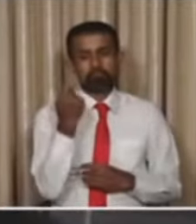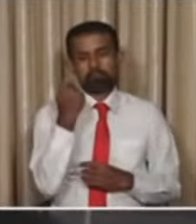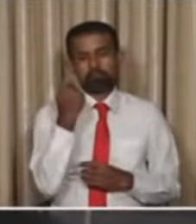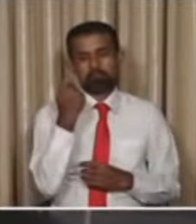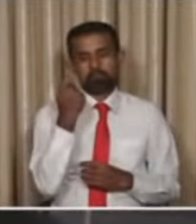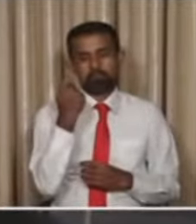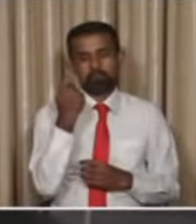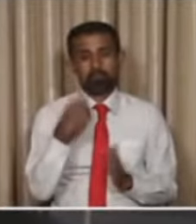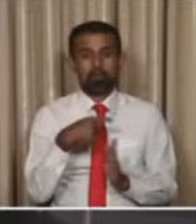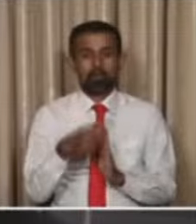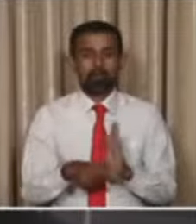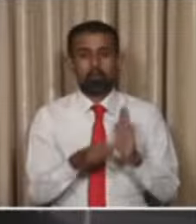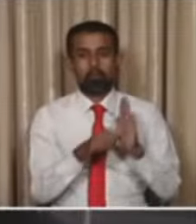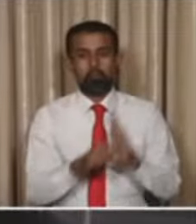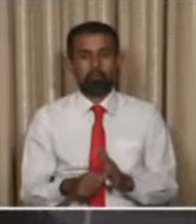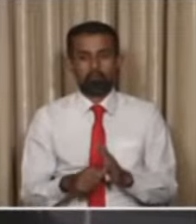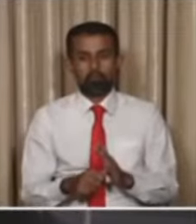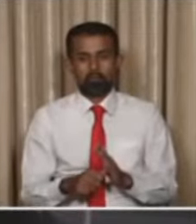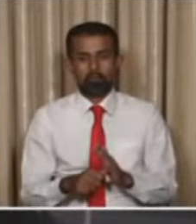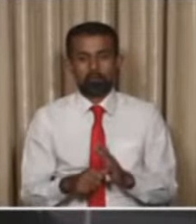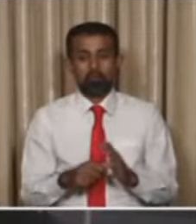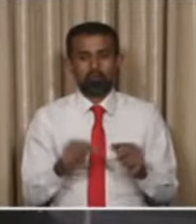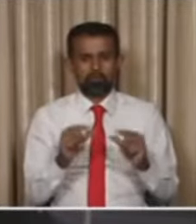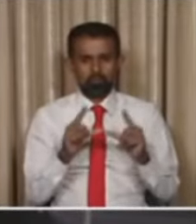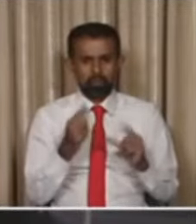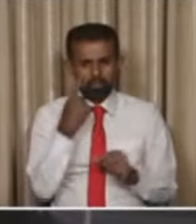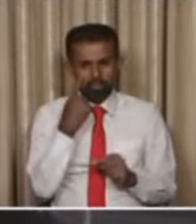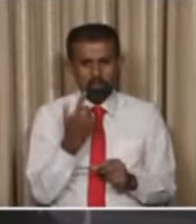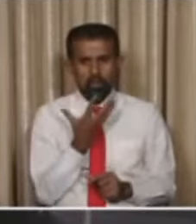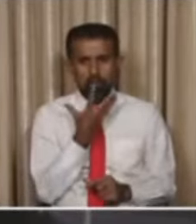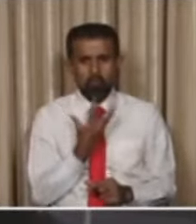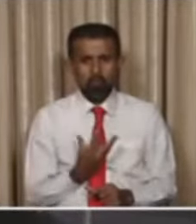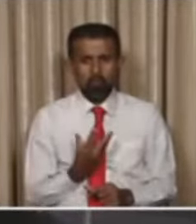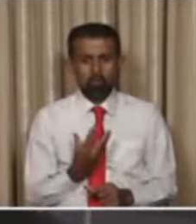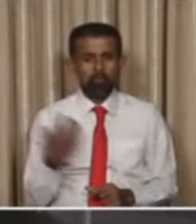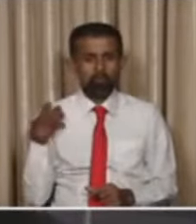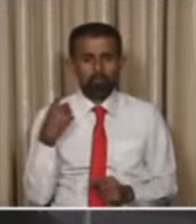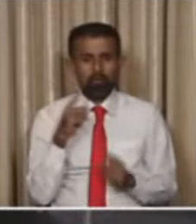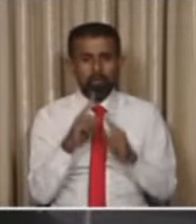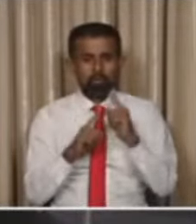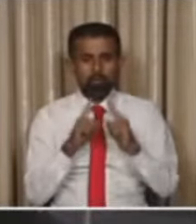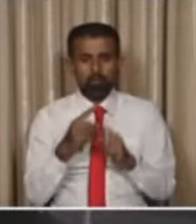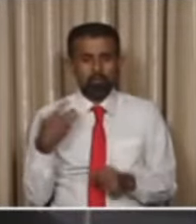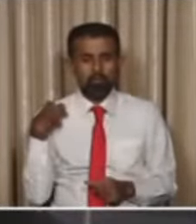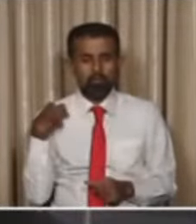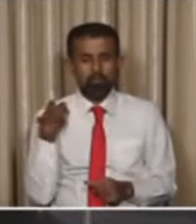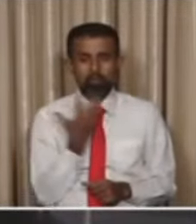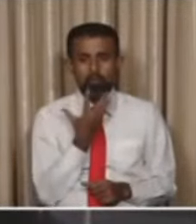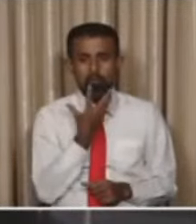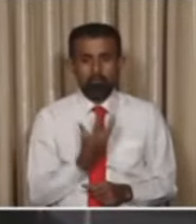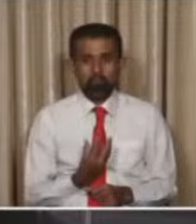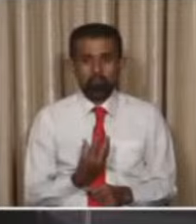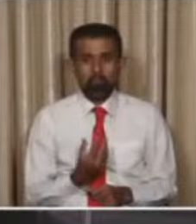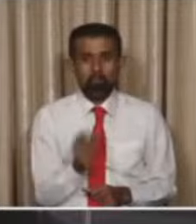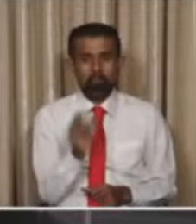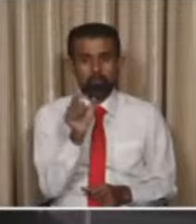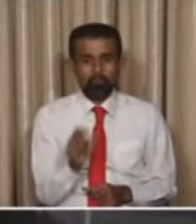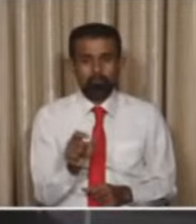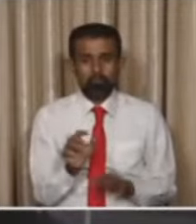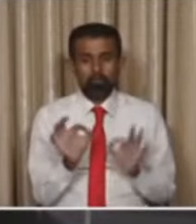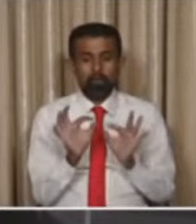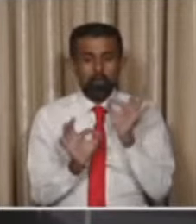රට බංකොලොත් කරන්න. මම YouTube එකේ දැක්ක මෞලවිවරයෙක් ළඟදී කතා කරනවා. මුස්ලිම් මෞලවිවරයෙක්. එයා හොඳ